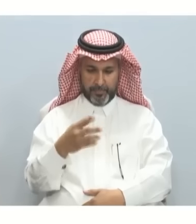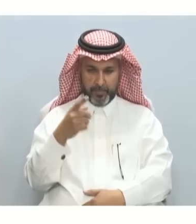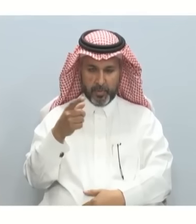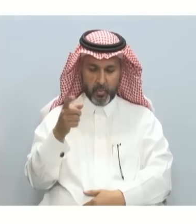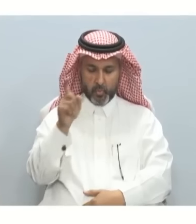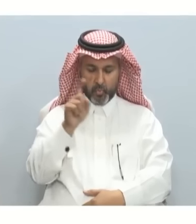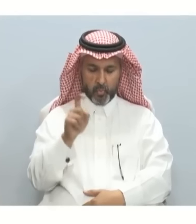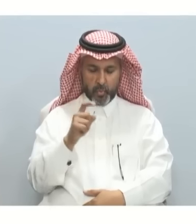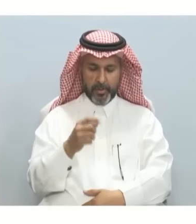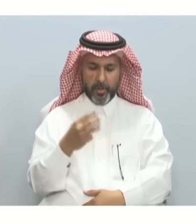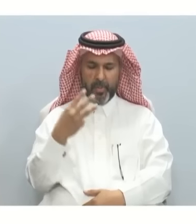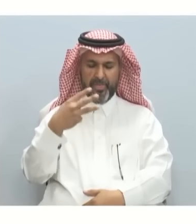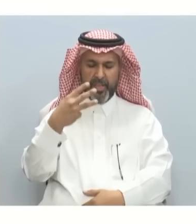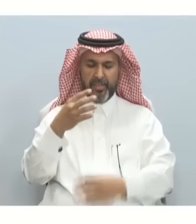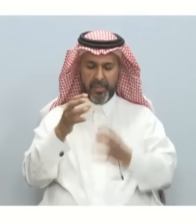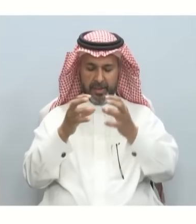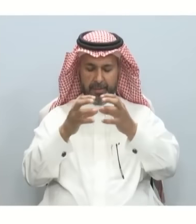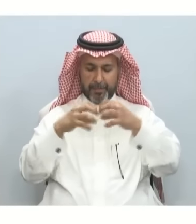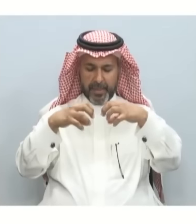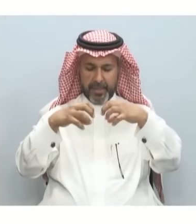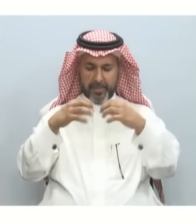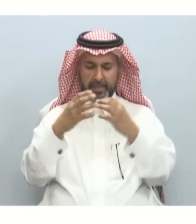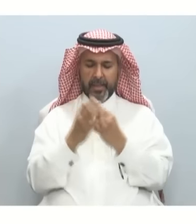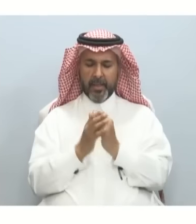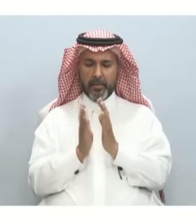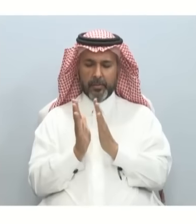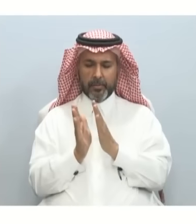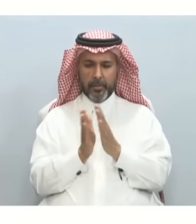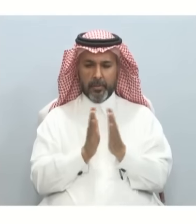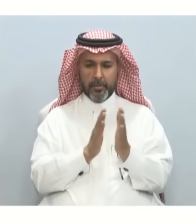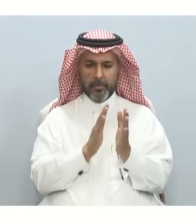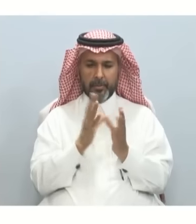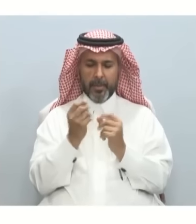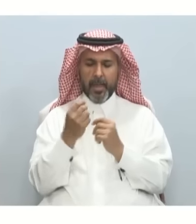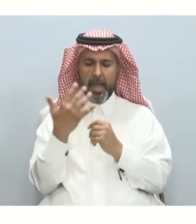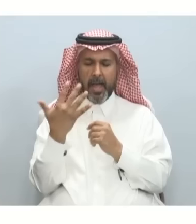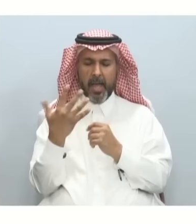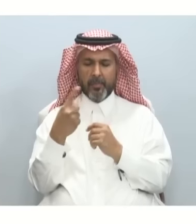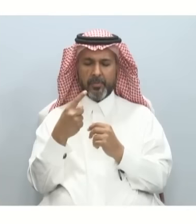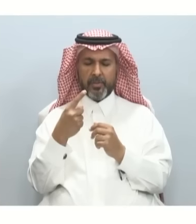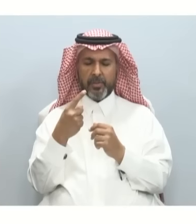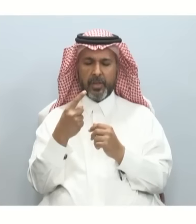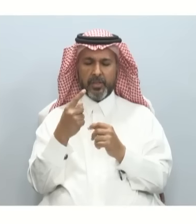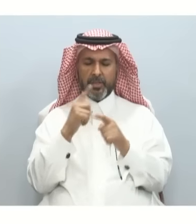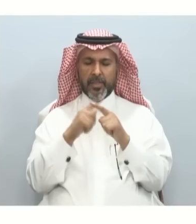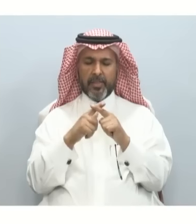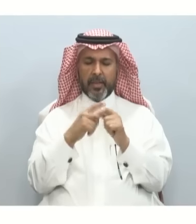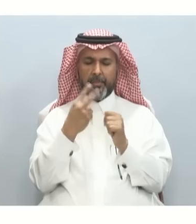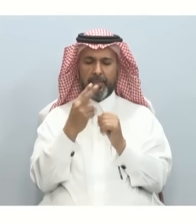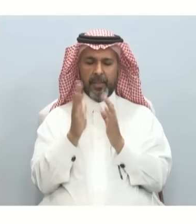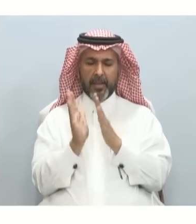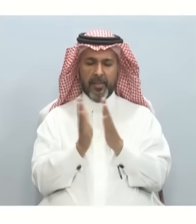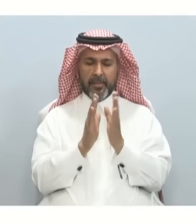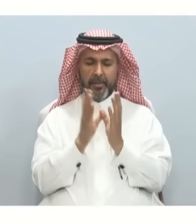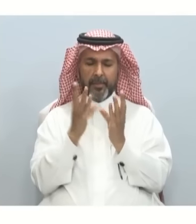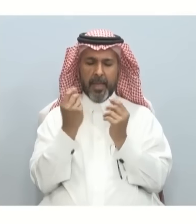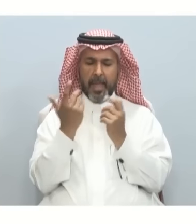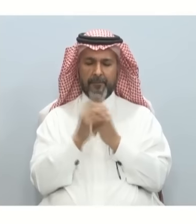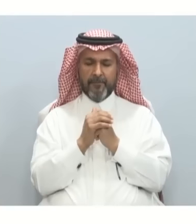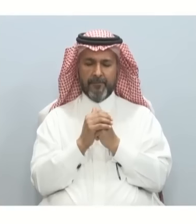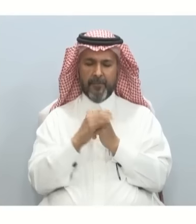30 بيضه يمكن ترتيبها على شكل خمسه عشر ضرب اثنان اكتب طريقتين